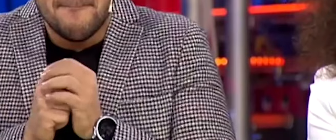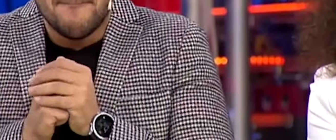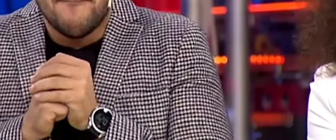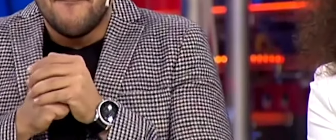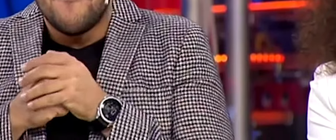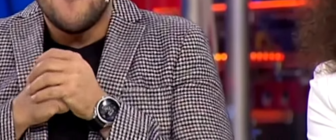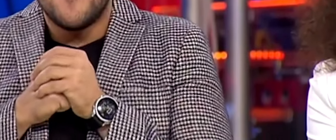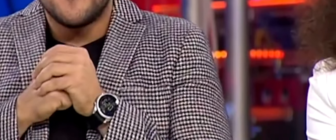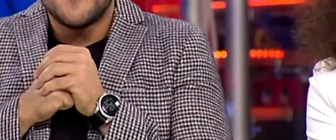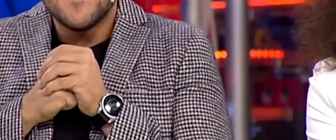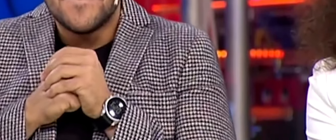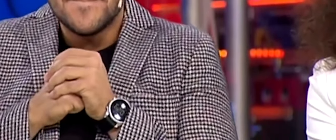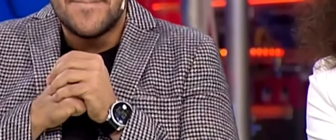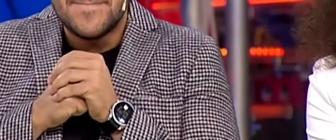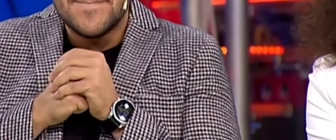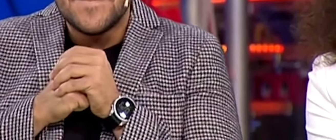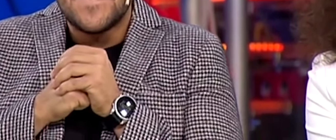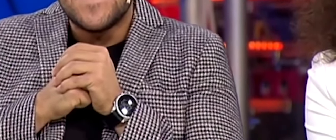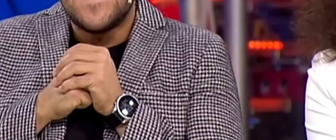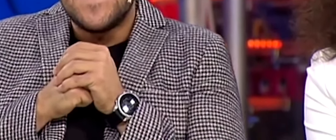Seyfi Bey'e doğru, sen ne kadar yürüyebilirsin?